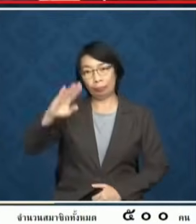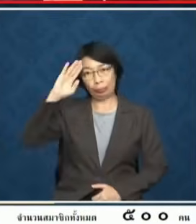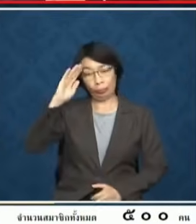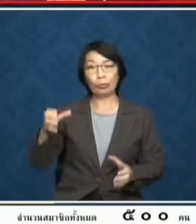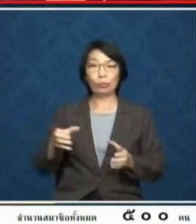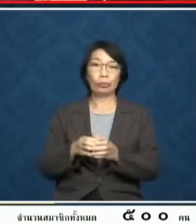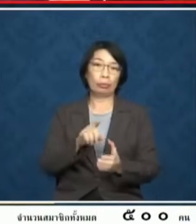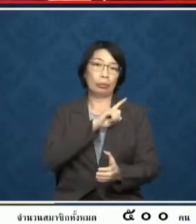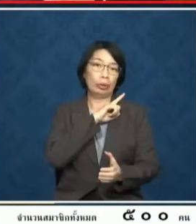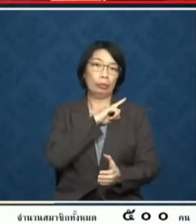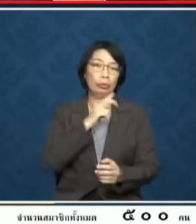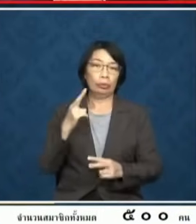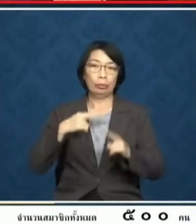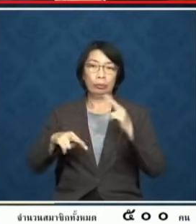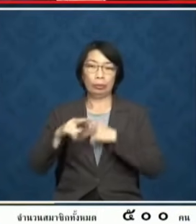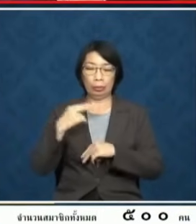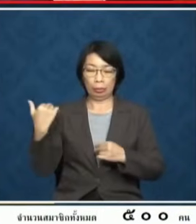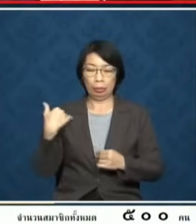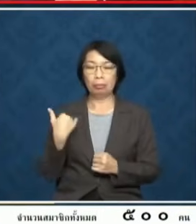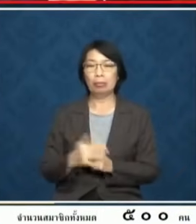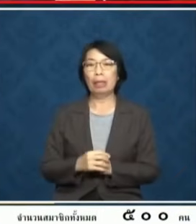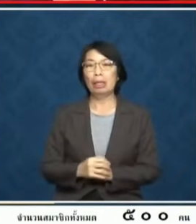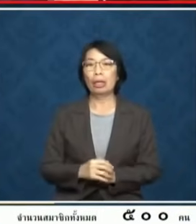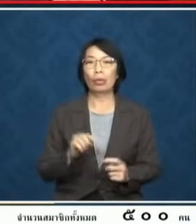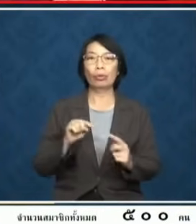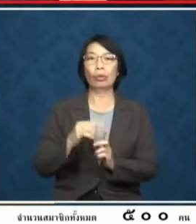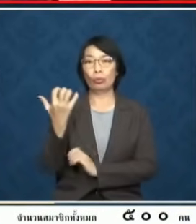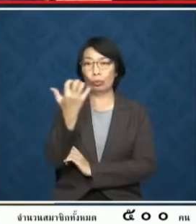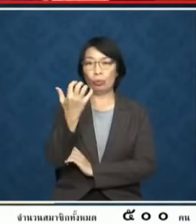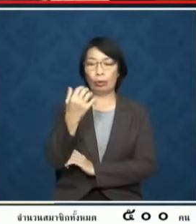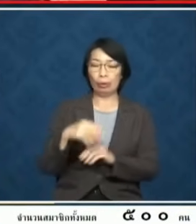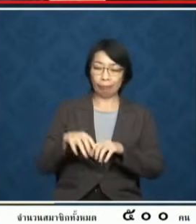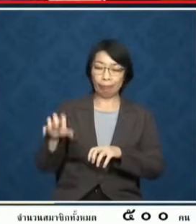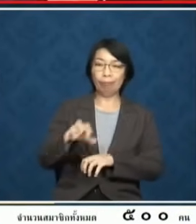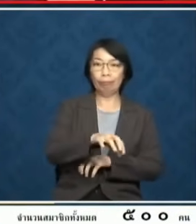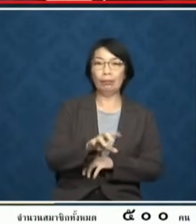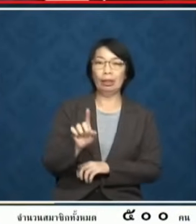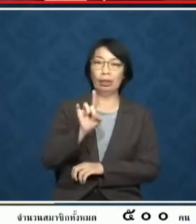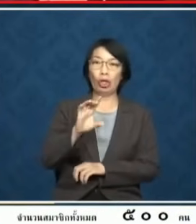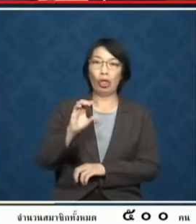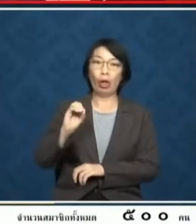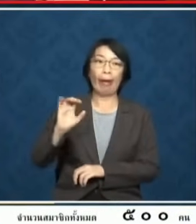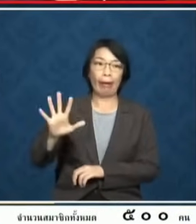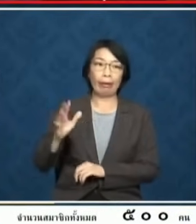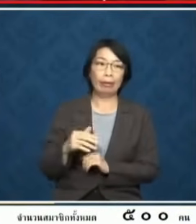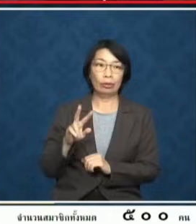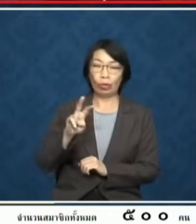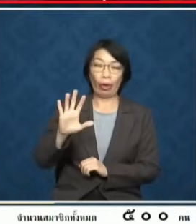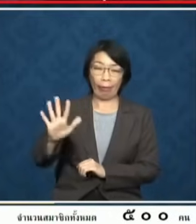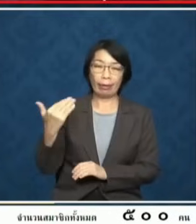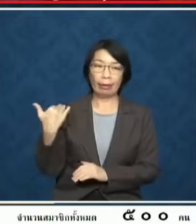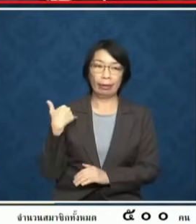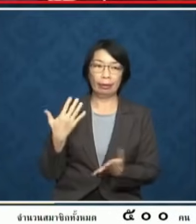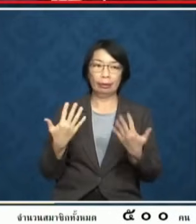1ในประเทศนี้ค่ะรวม 205คลื่นรองลงมาคือสำนักงานตำรวจแห่งชาติ 44คลื่นและรายได้ของ